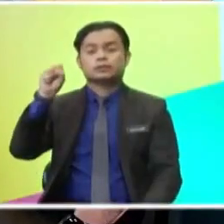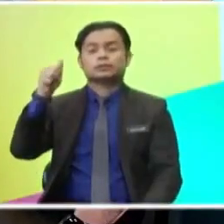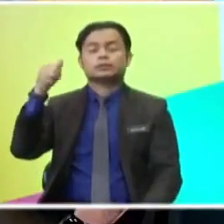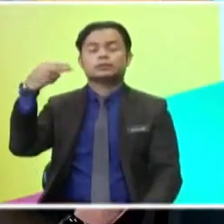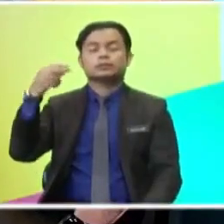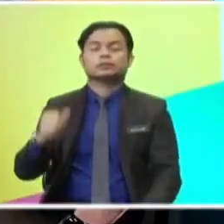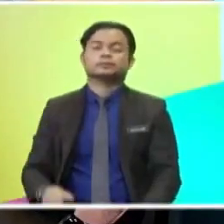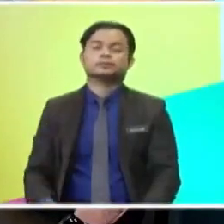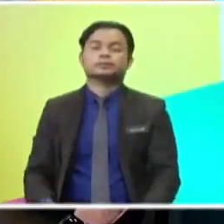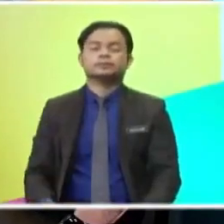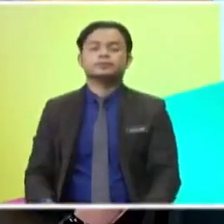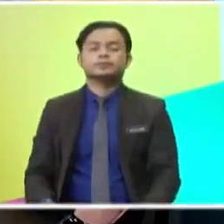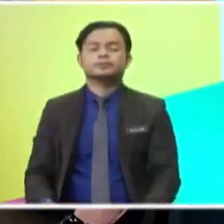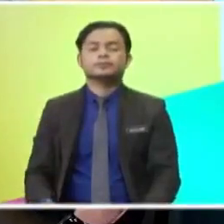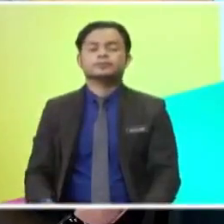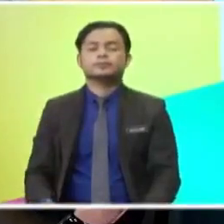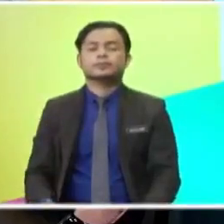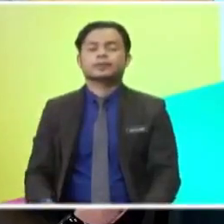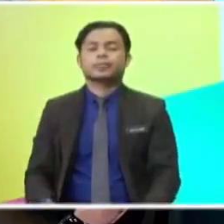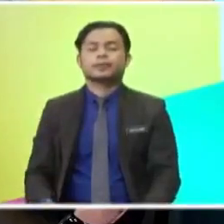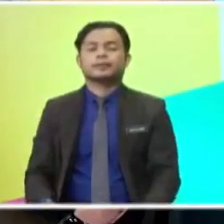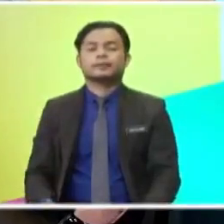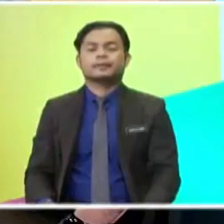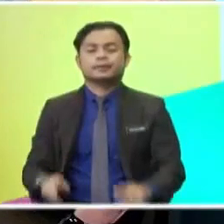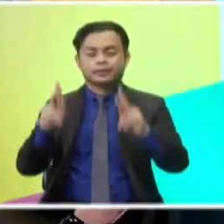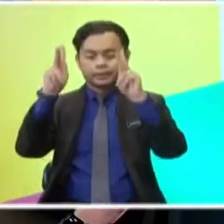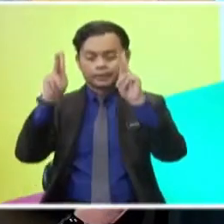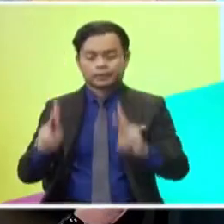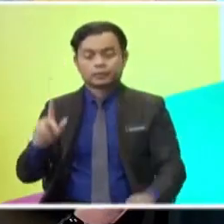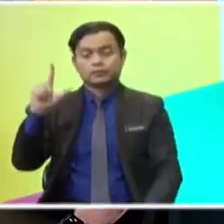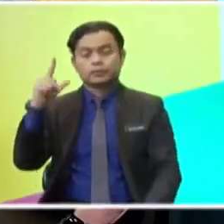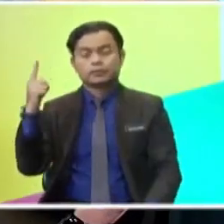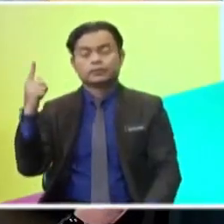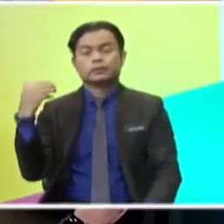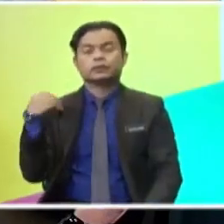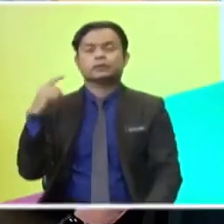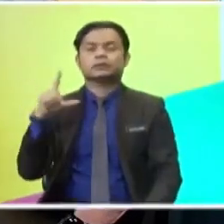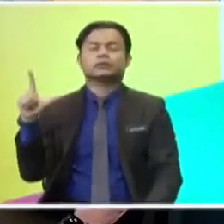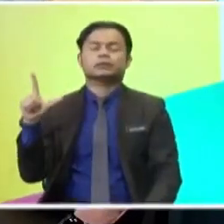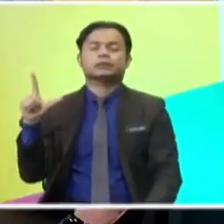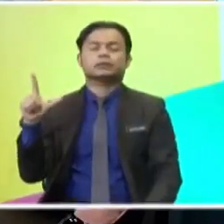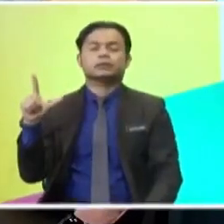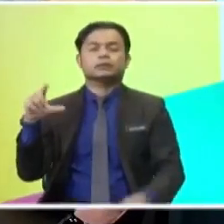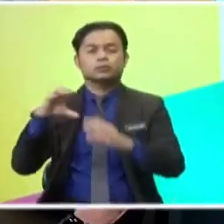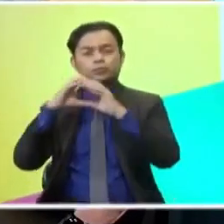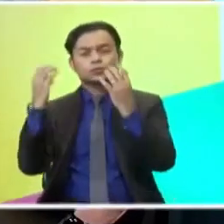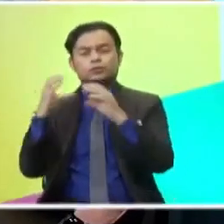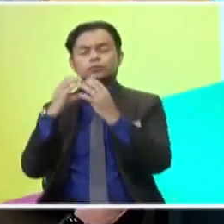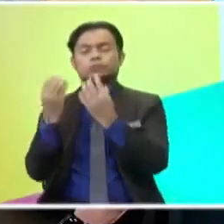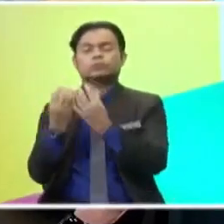berada di Sabah dan Sarawak. Kalau kepentingan sah kaum lain adalah golongan-golongan imigran yang sebelum ni.